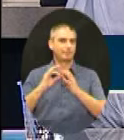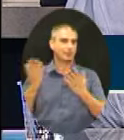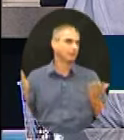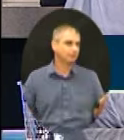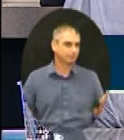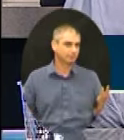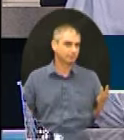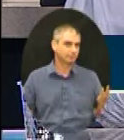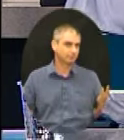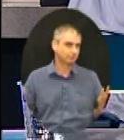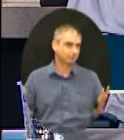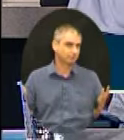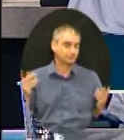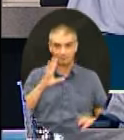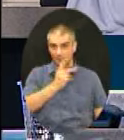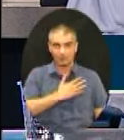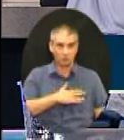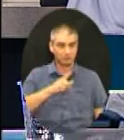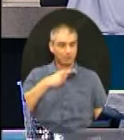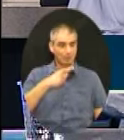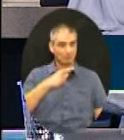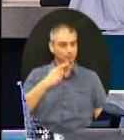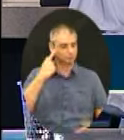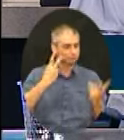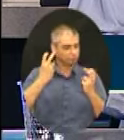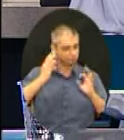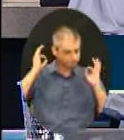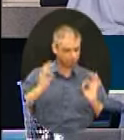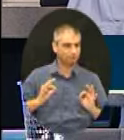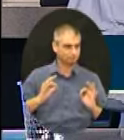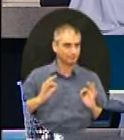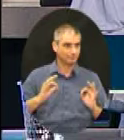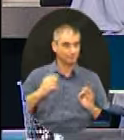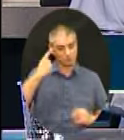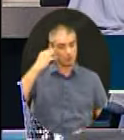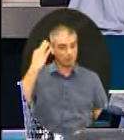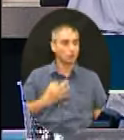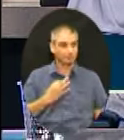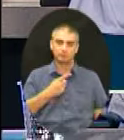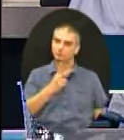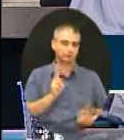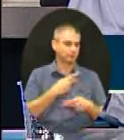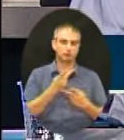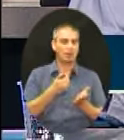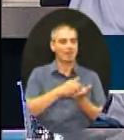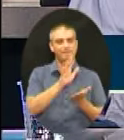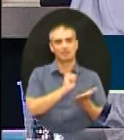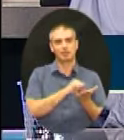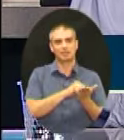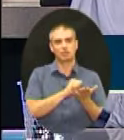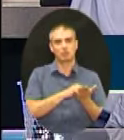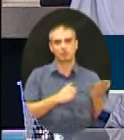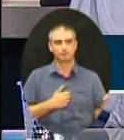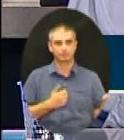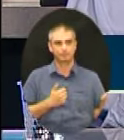האינטרנט אתה אם אתה רוצה להיות לינפורד מה שנקרא מיודה היטב אתה לא יכול לוותר על העיתונים